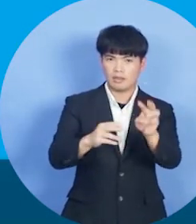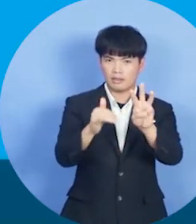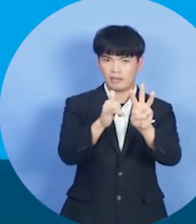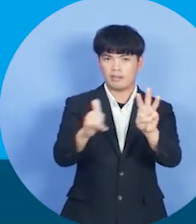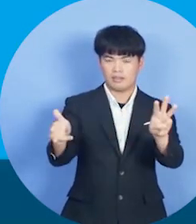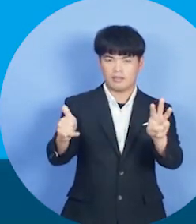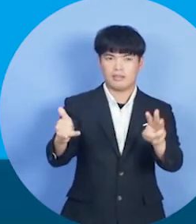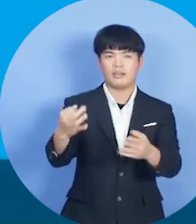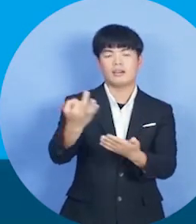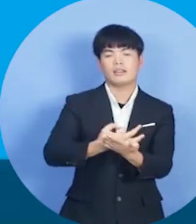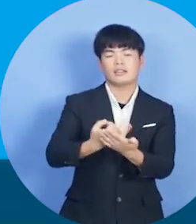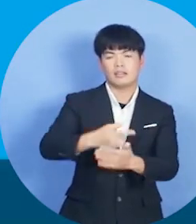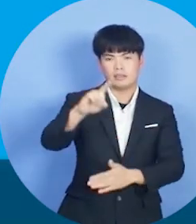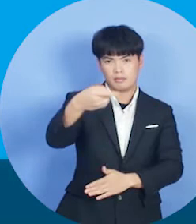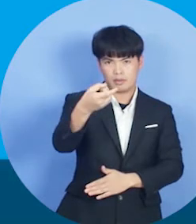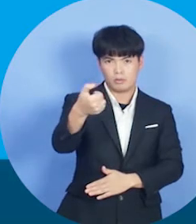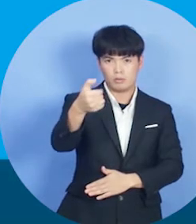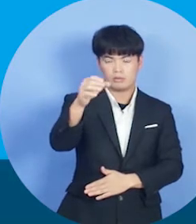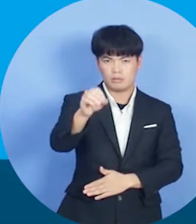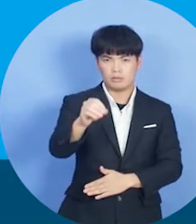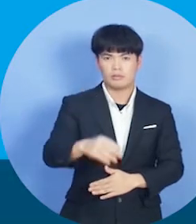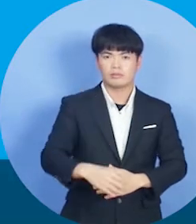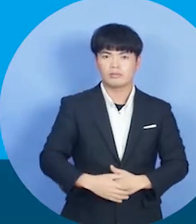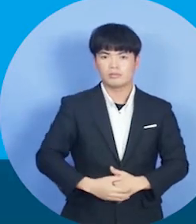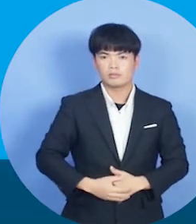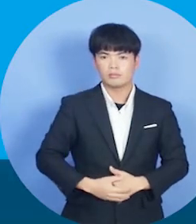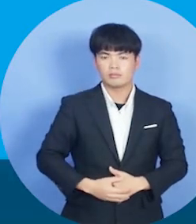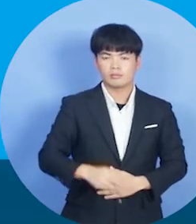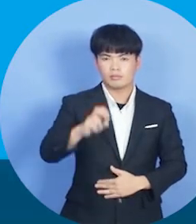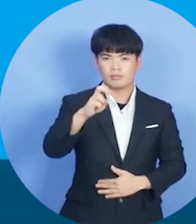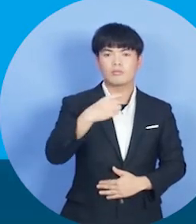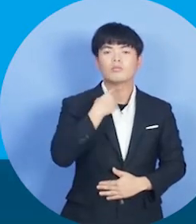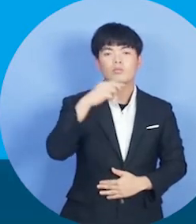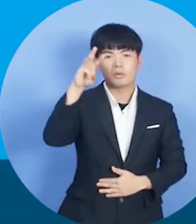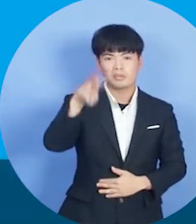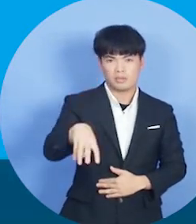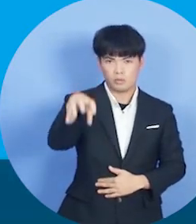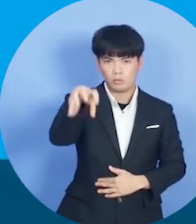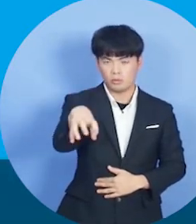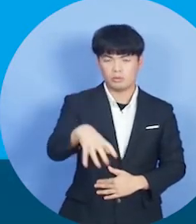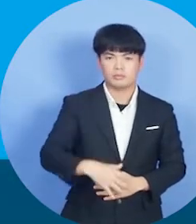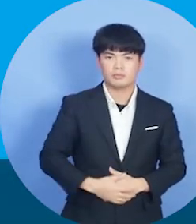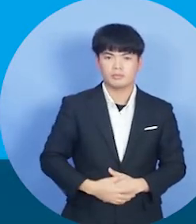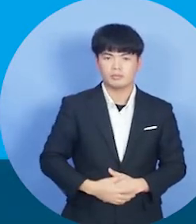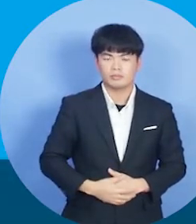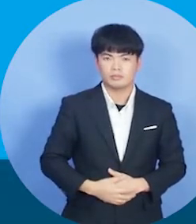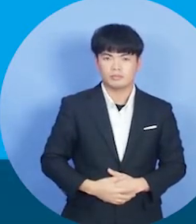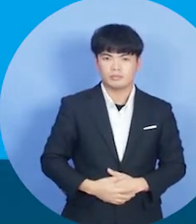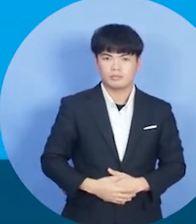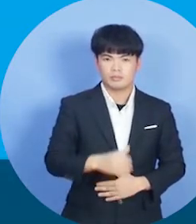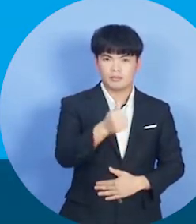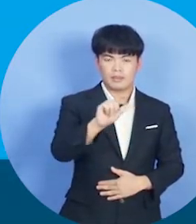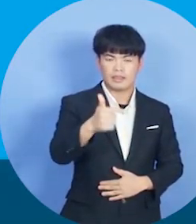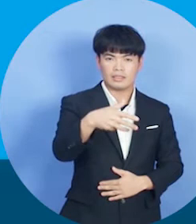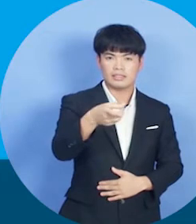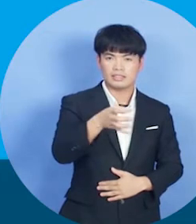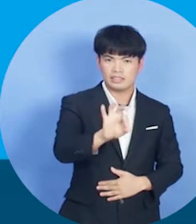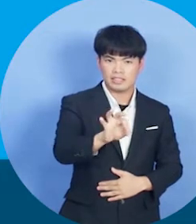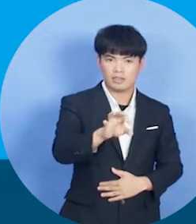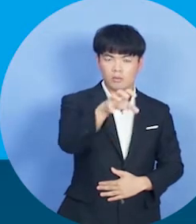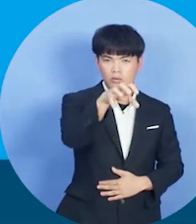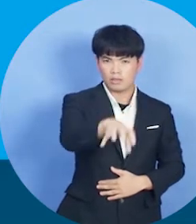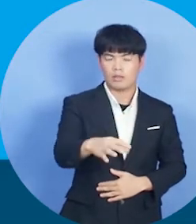모집합니다. 임금은 월급 150만 원 이상이며 근무지는 천안시 동남구 목천읍 삼방로입니다. 주식회사